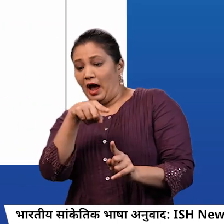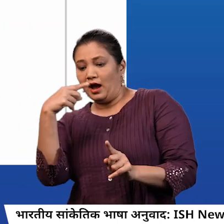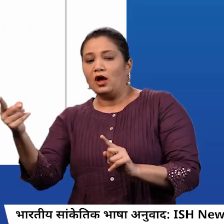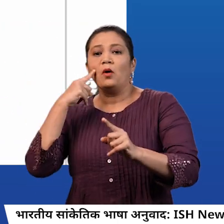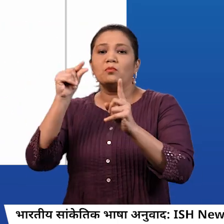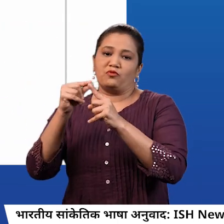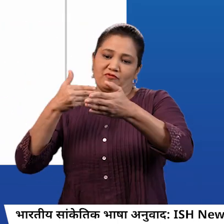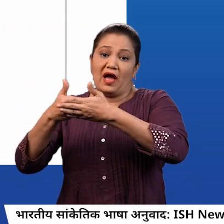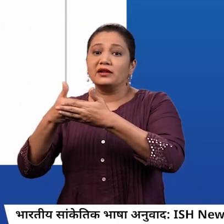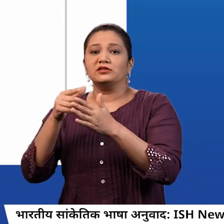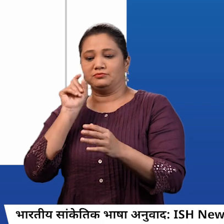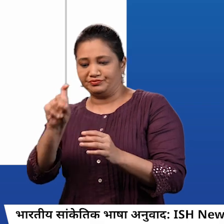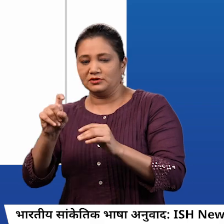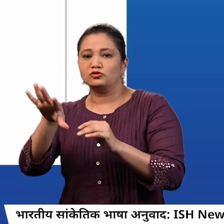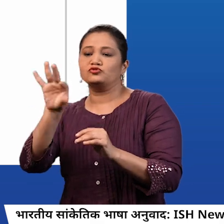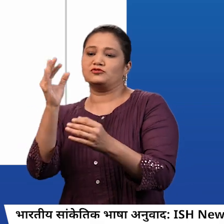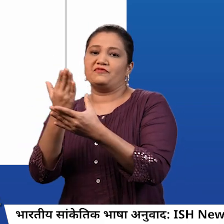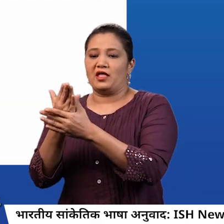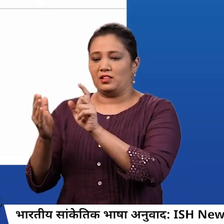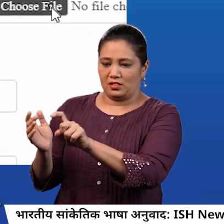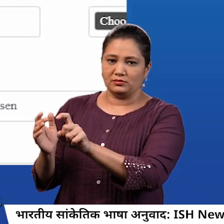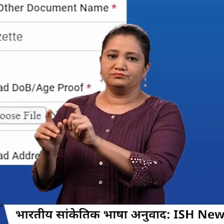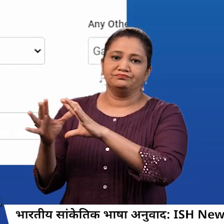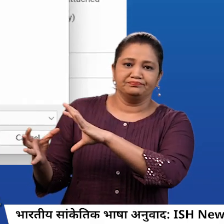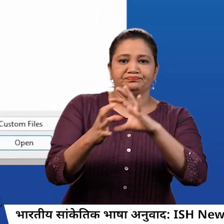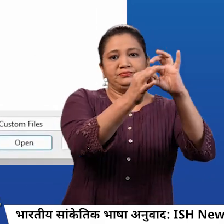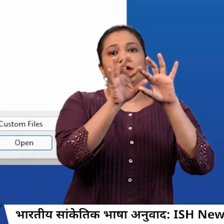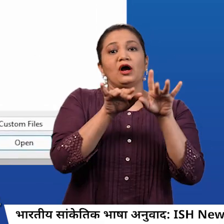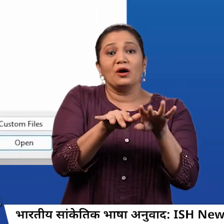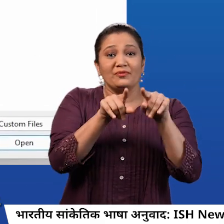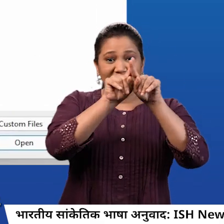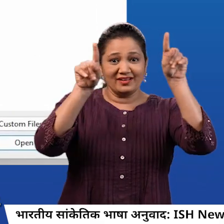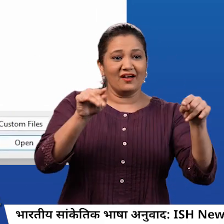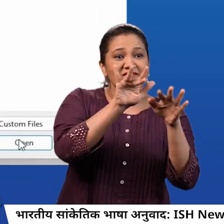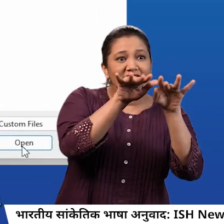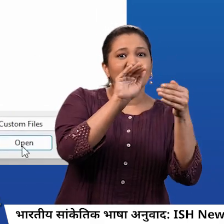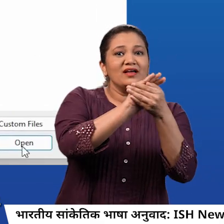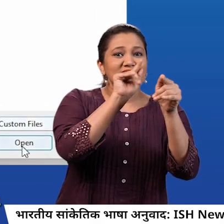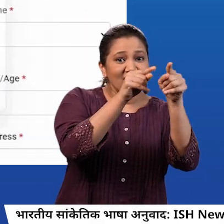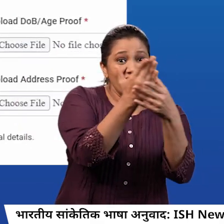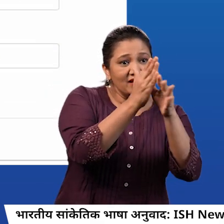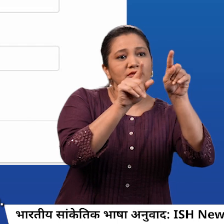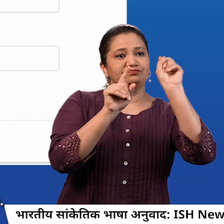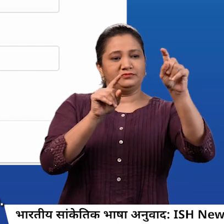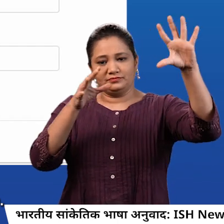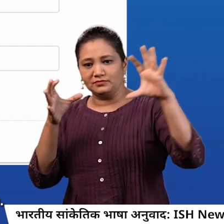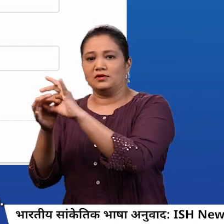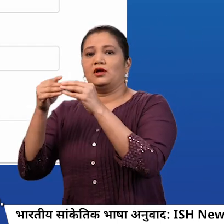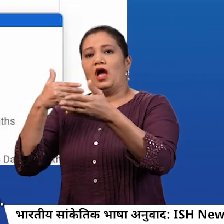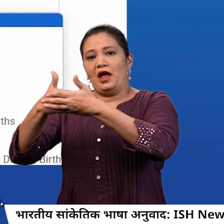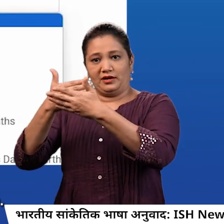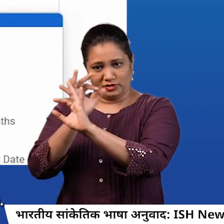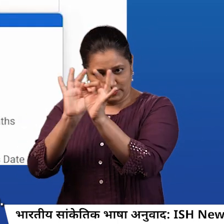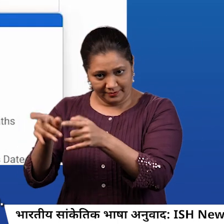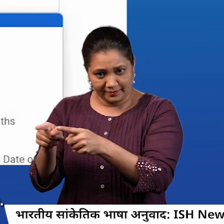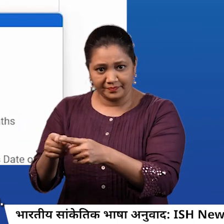जोडण्यासाठी शेजारचं चूज फाईल हे बटन दाबून कम्प्युटरमध्ये सेव्ह केलेला पुराव्याचा दस्तऐवज अपलोड करायचा आहे. यानंतर आपल्याला आपल्या